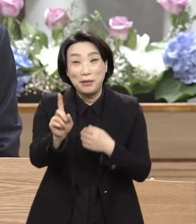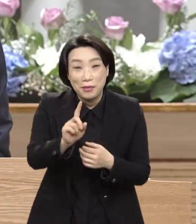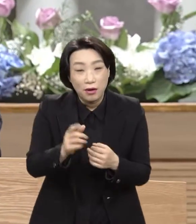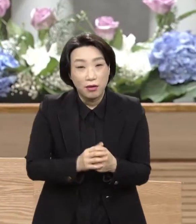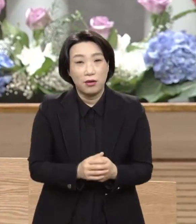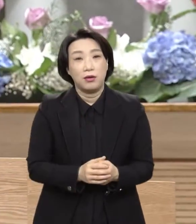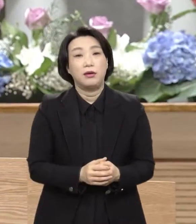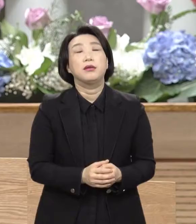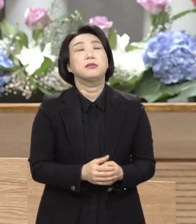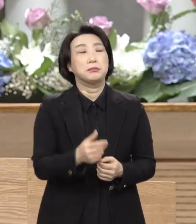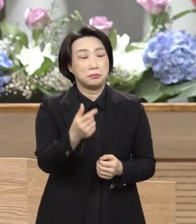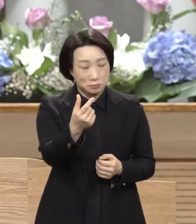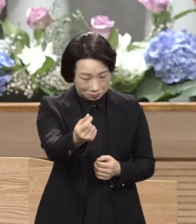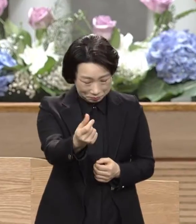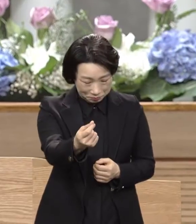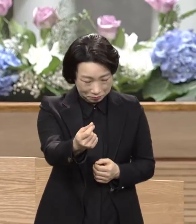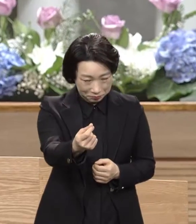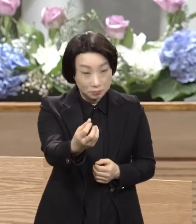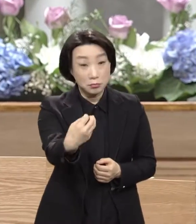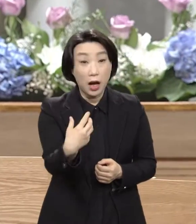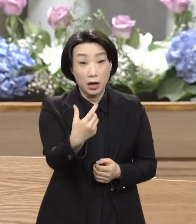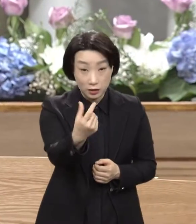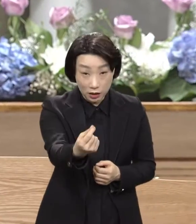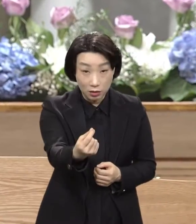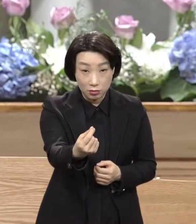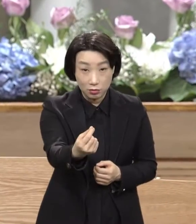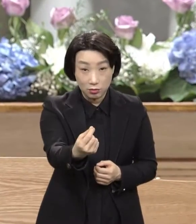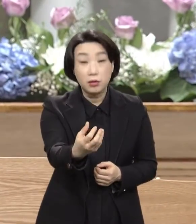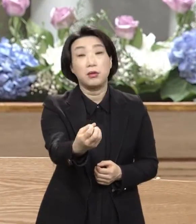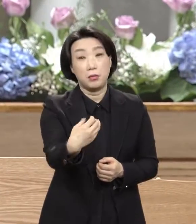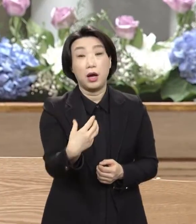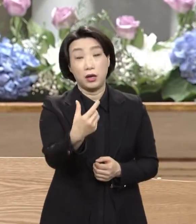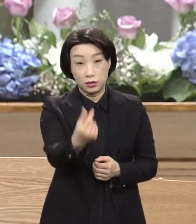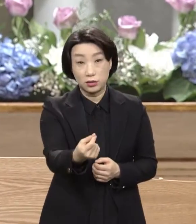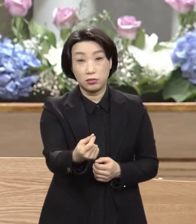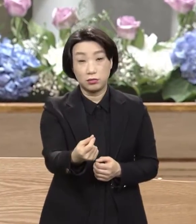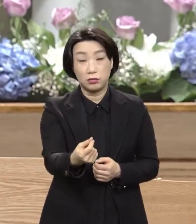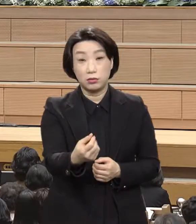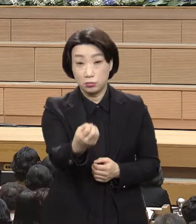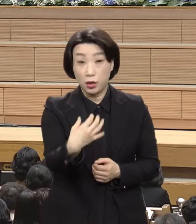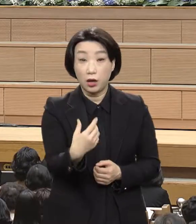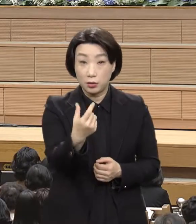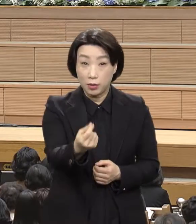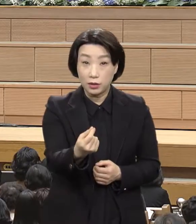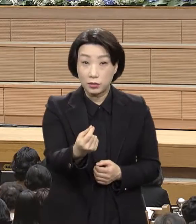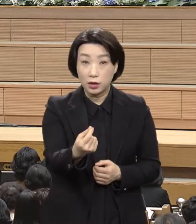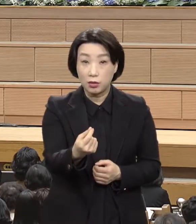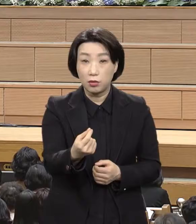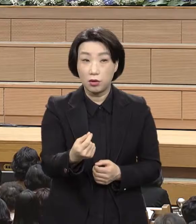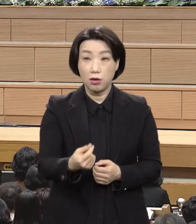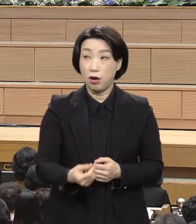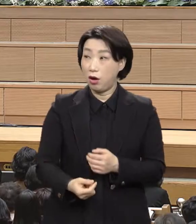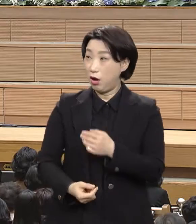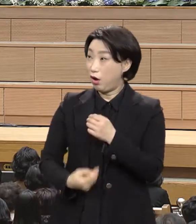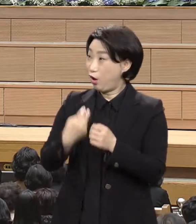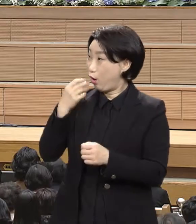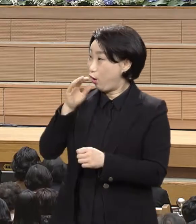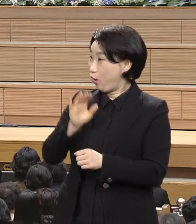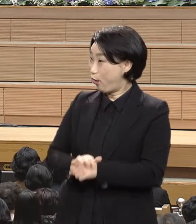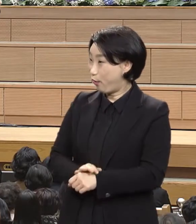말씀하시느냐? 네가 말하였다. 맞다 그 말이야. 맞다. 이런 놈 봤나? 응?